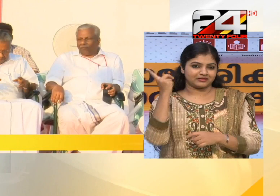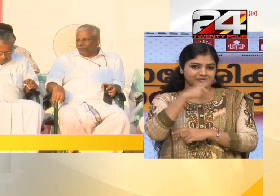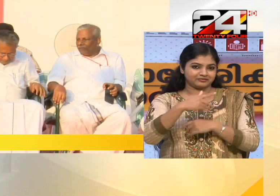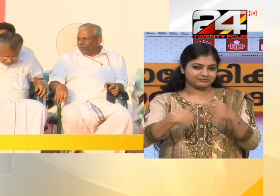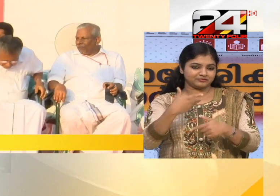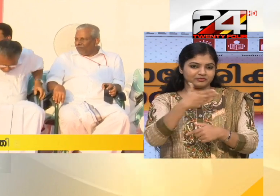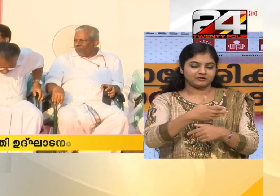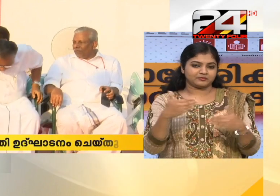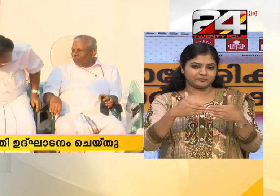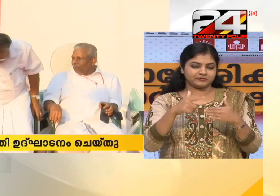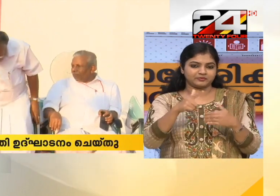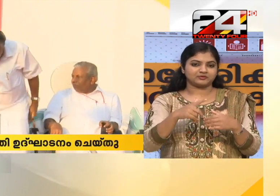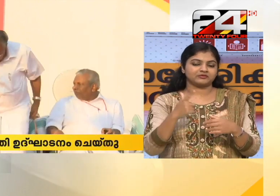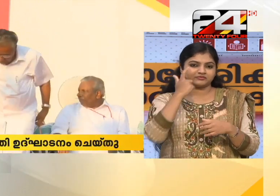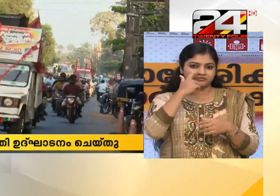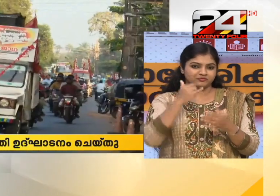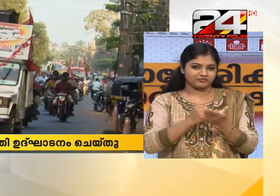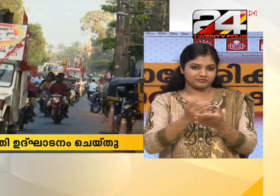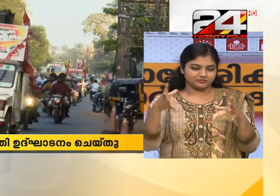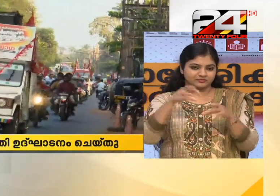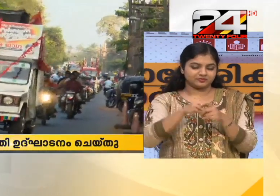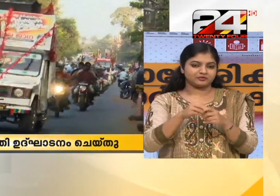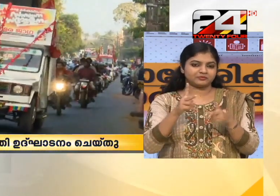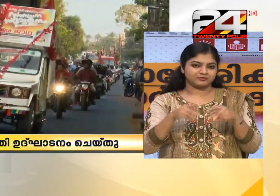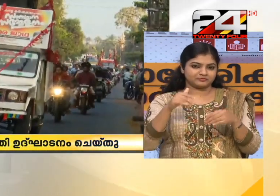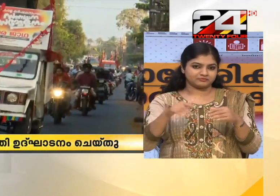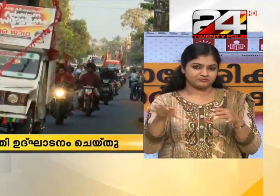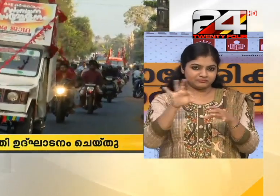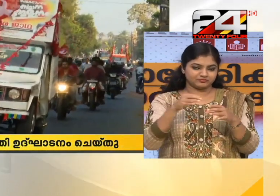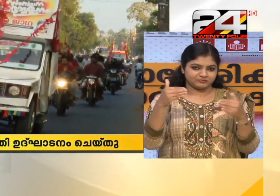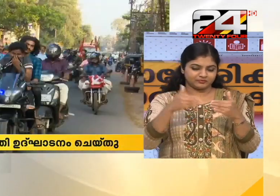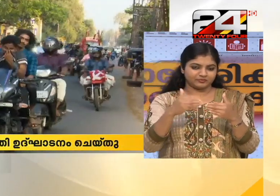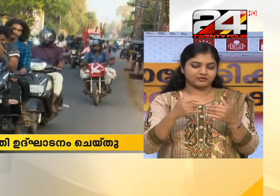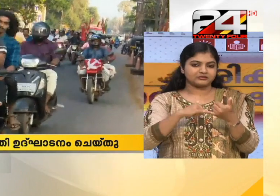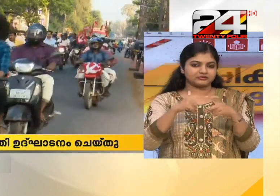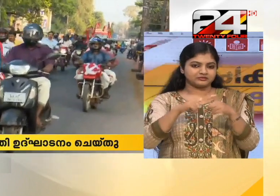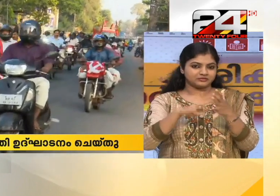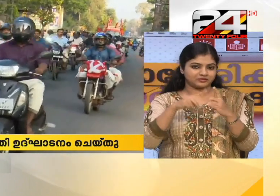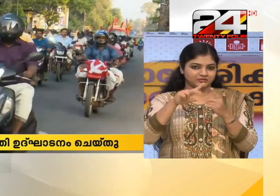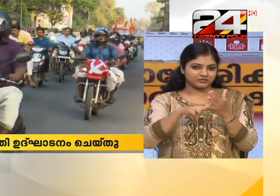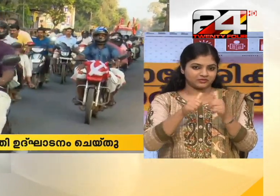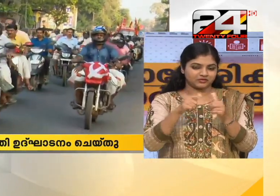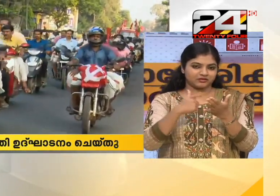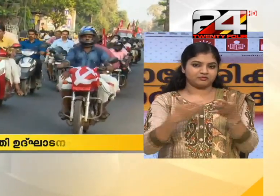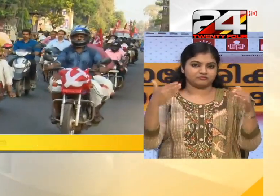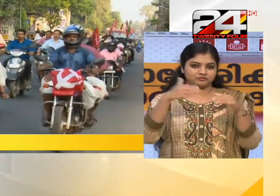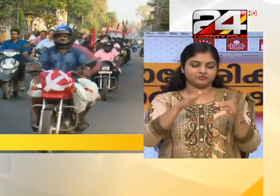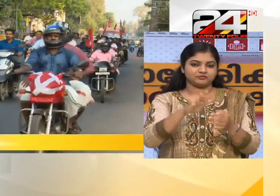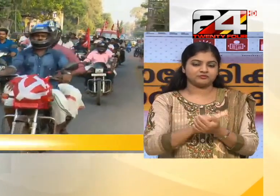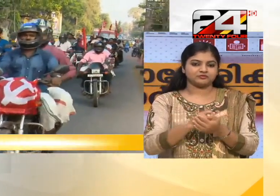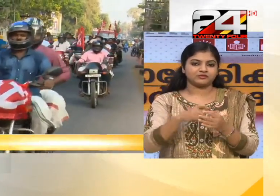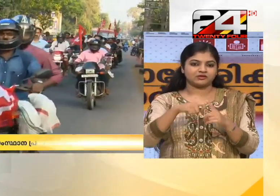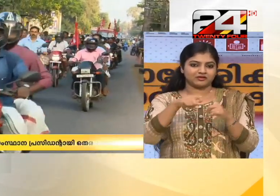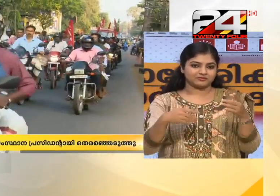സമ്മേളനത്തിൽ വനിതാ കർഷക സംഗമം, പ്രതിനിധി സമ്മേളനം, കാർഷിക മത്സരങ്ങൾ, സെമിനാറുകൾ തുടങ്ങിയവ ശ്രദ്ധേയമായിരുന്നു. സംസ്ഥാന സമ്മേളനത്തിന്റെ